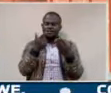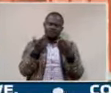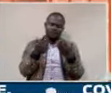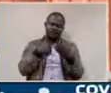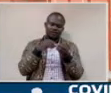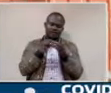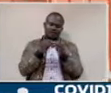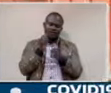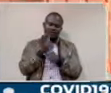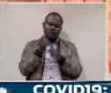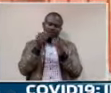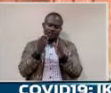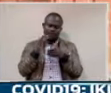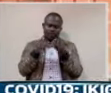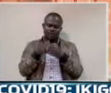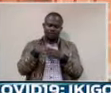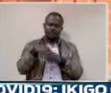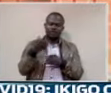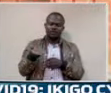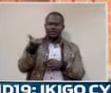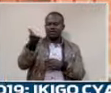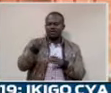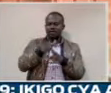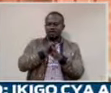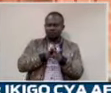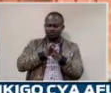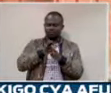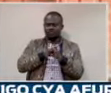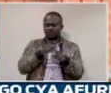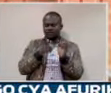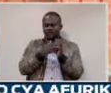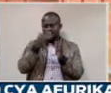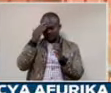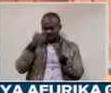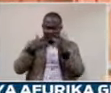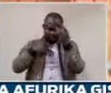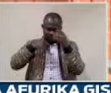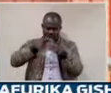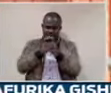zifite umubare w'abakozi urimo ugenda uzamuka buhoro buhoro, ariko kubera COVID